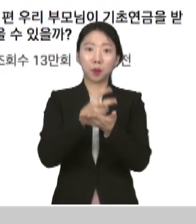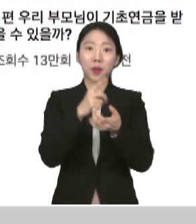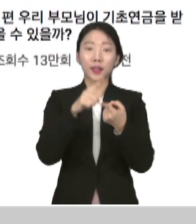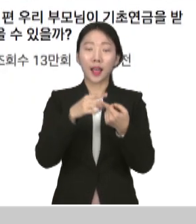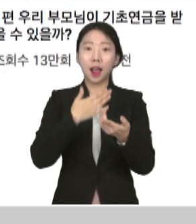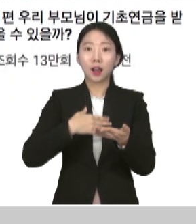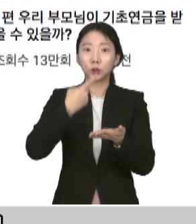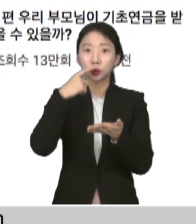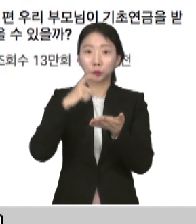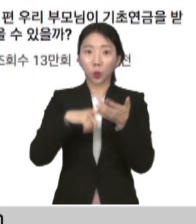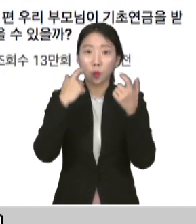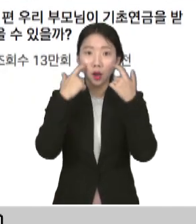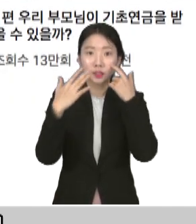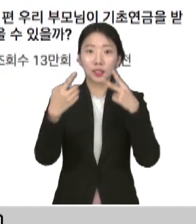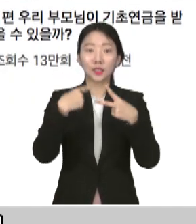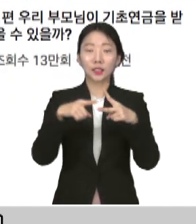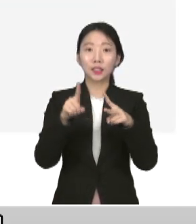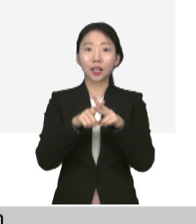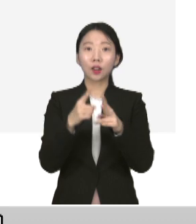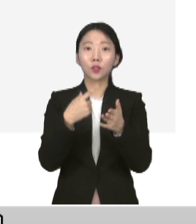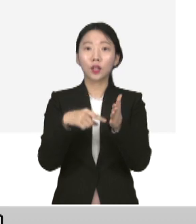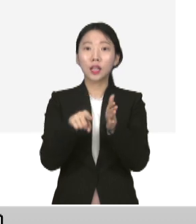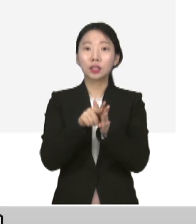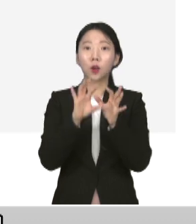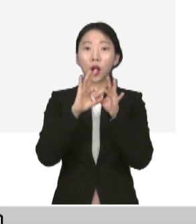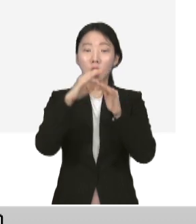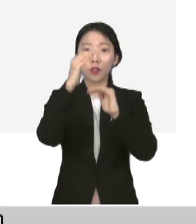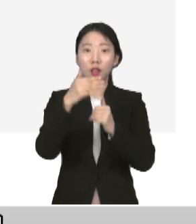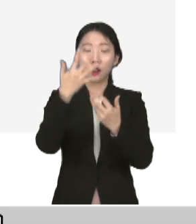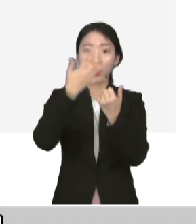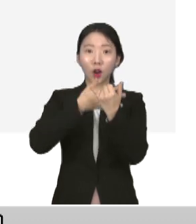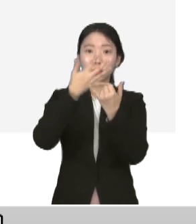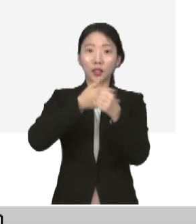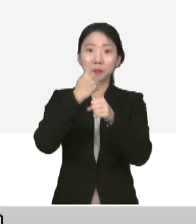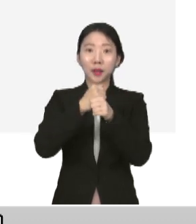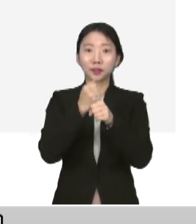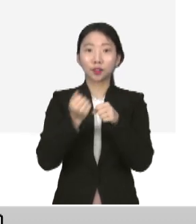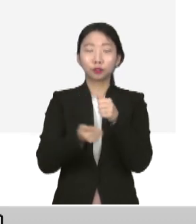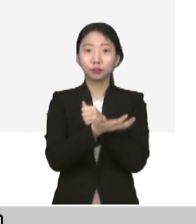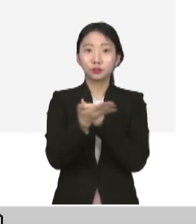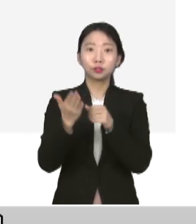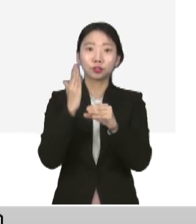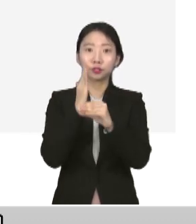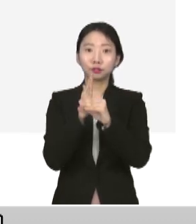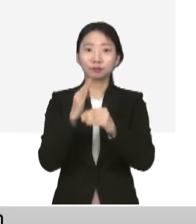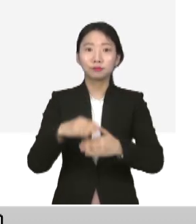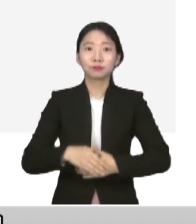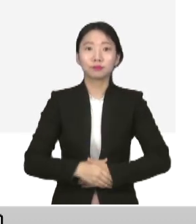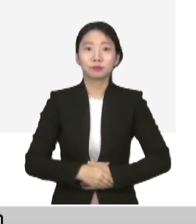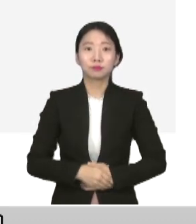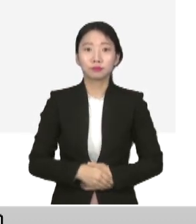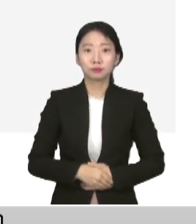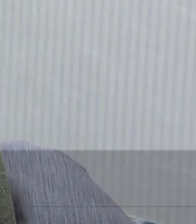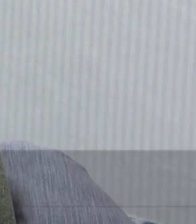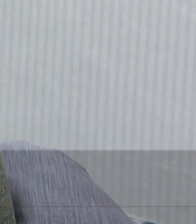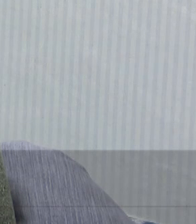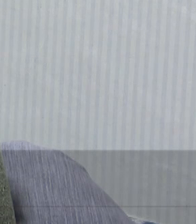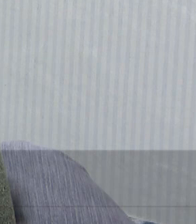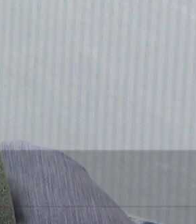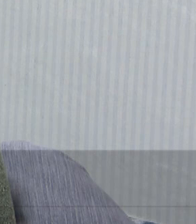복지 제도에 대해 알기 쉽고 정확하게 이해할 수 있도록 관련 내용을 영상으로 제작해 안내하고 있습니다